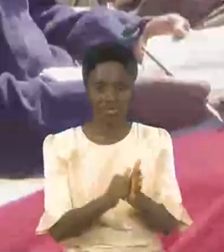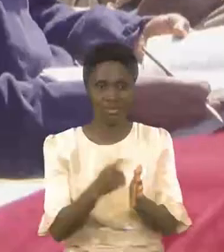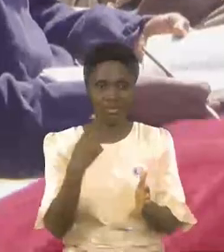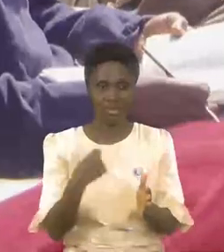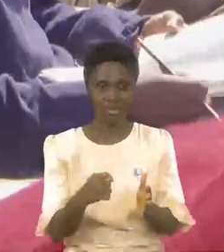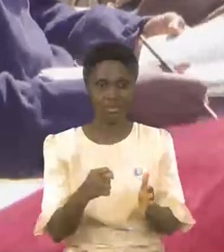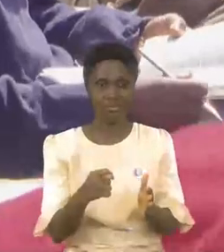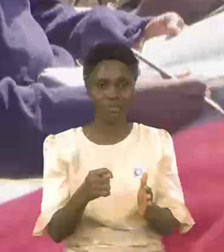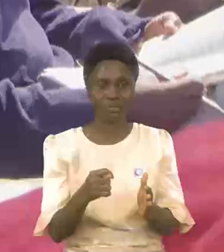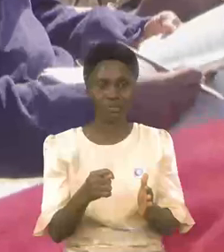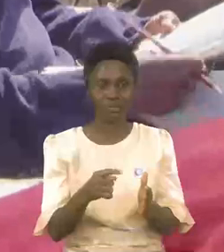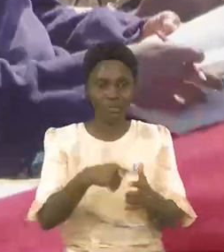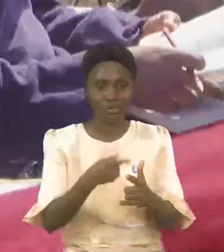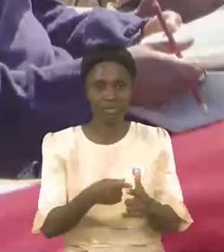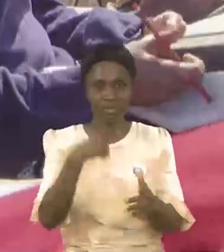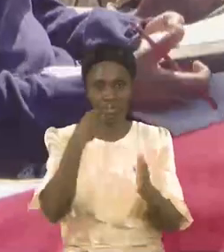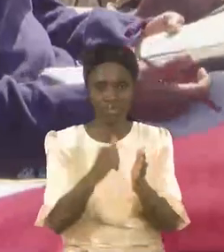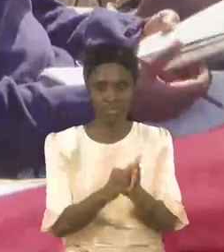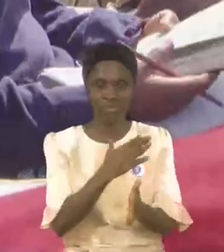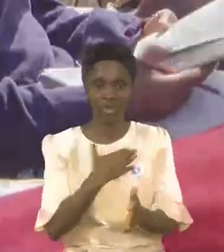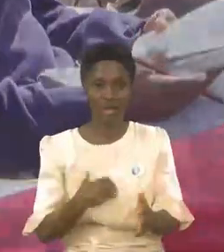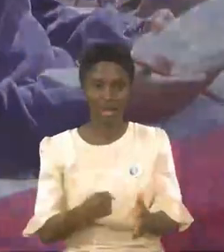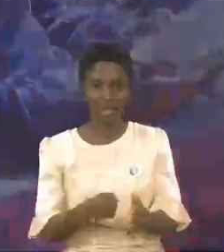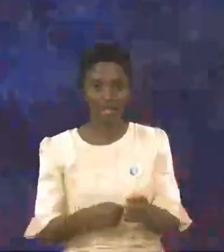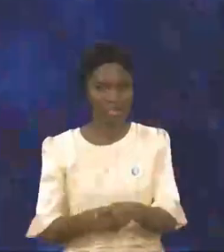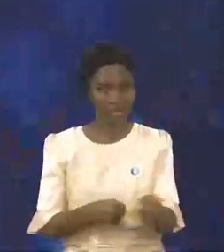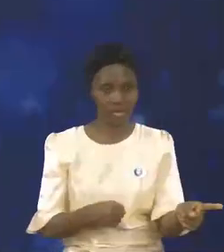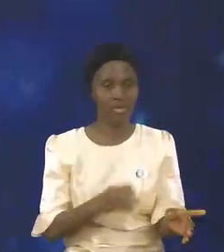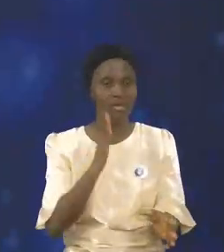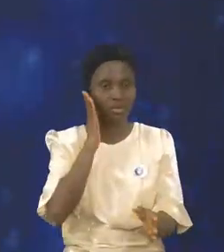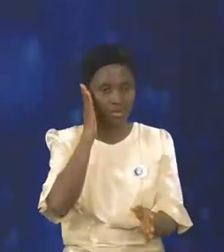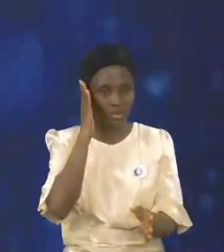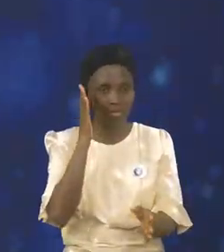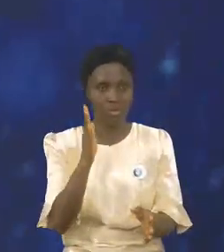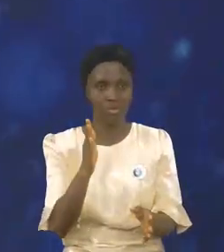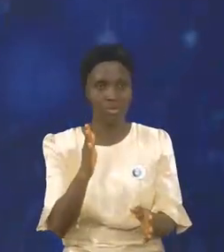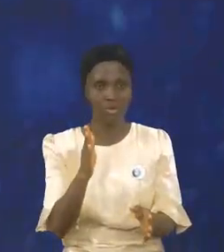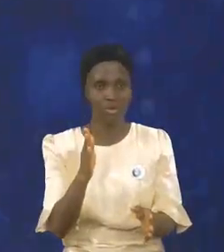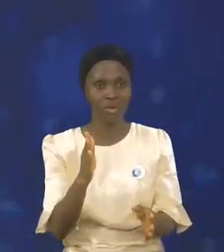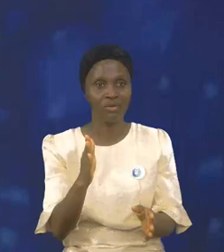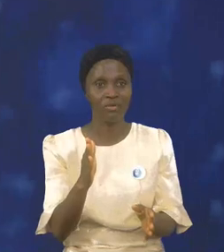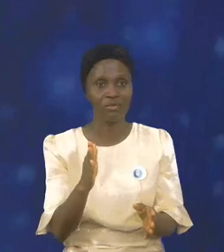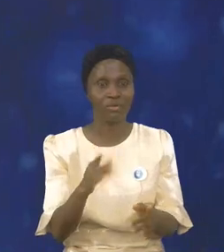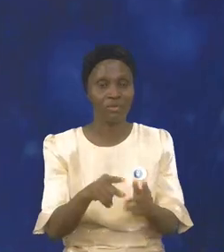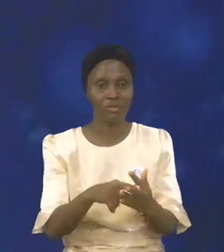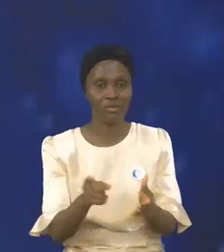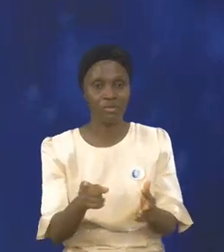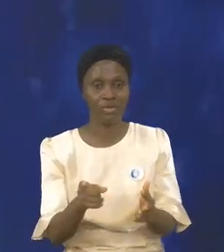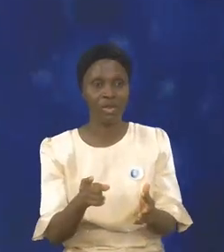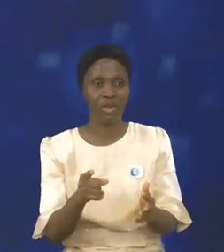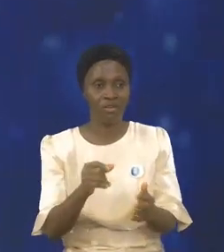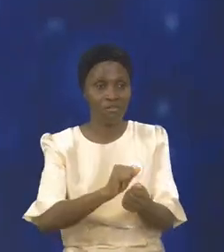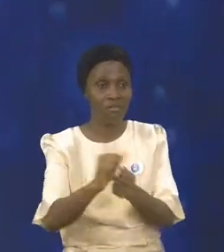vaincre. Regardez et votre réponse. Il les menace et elles